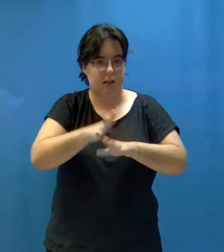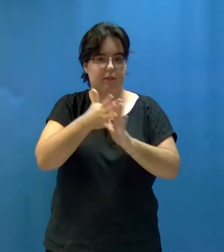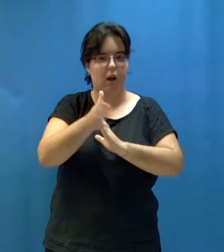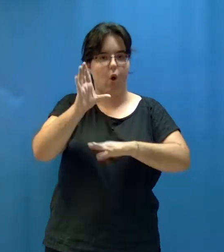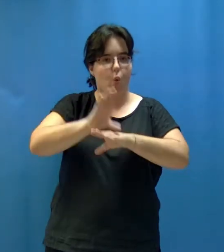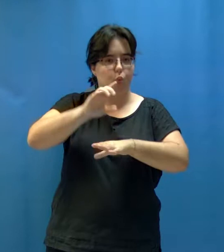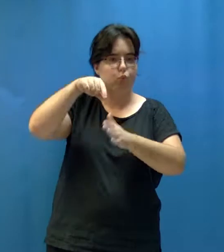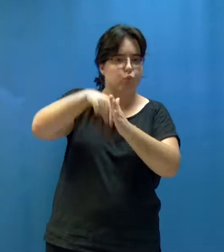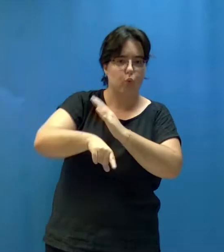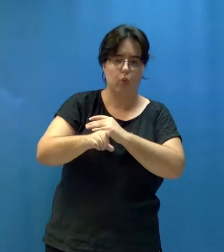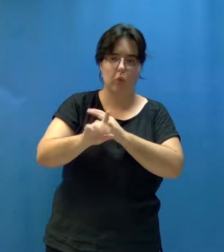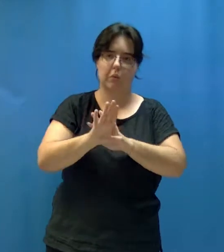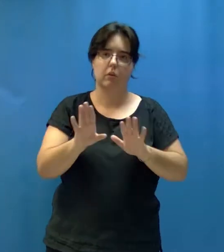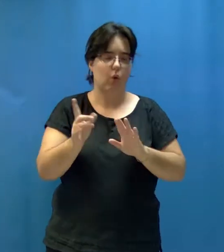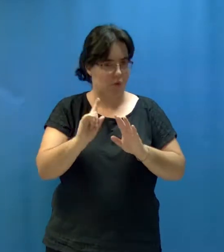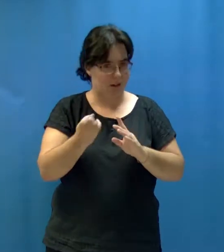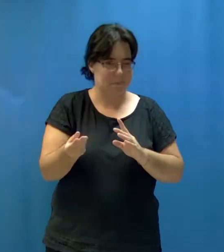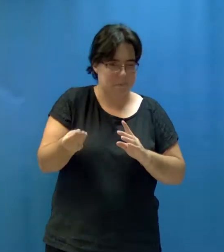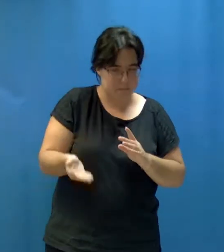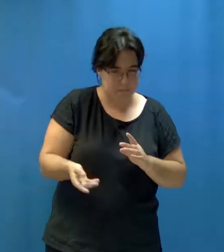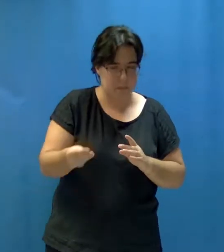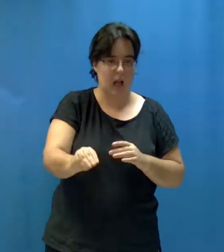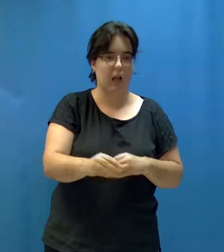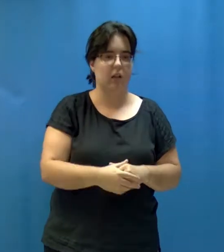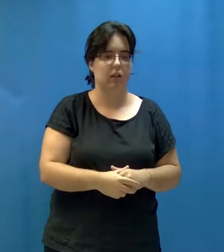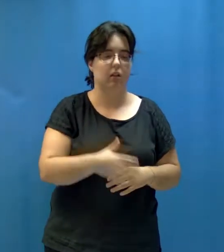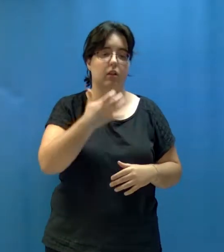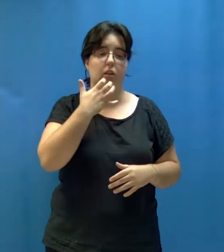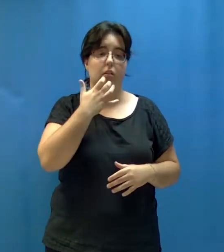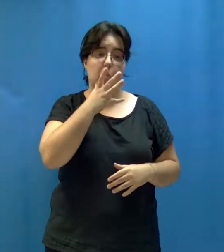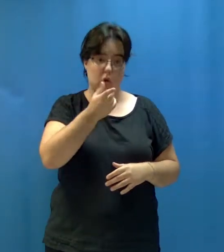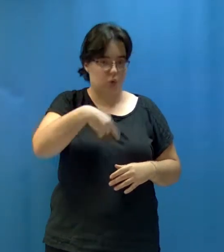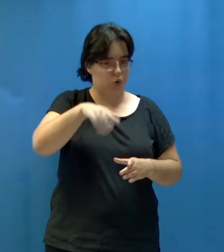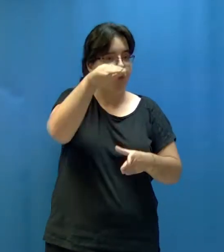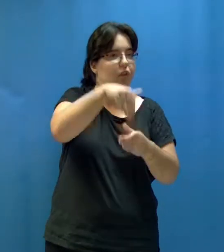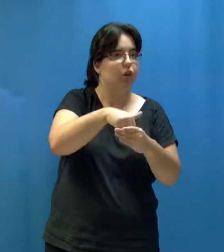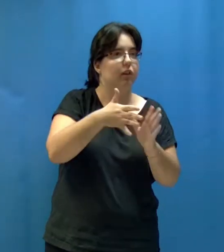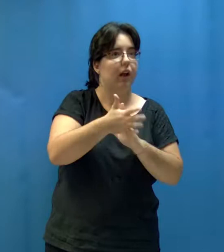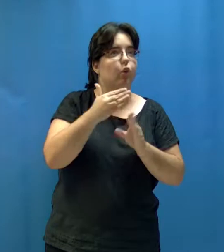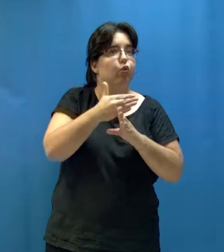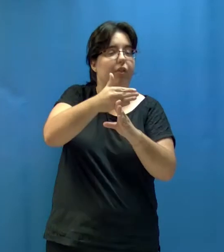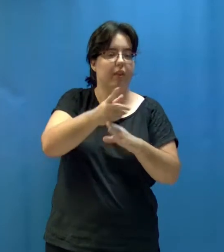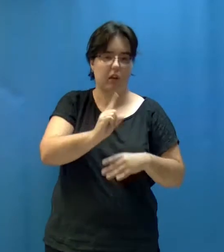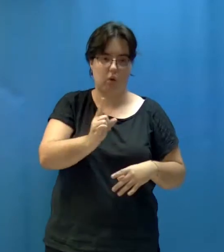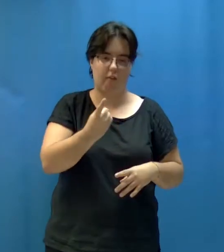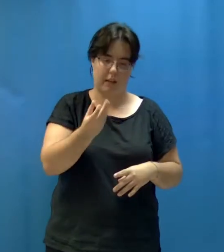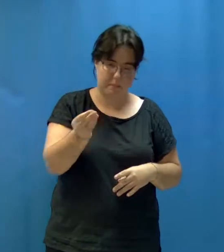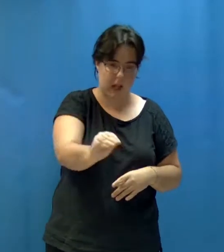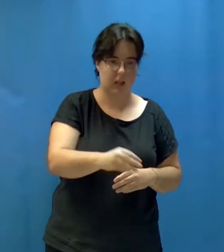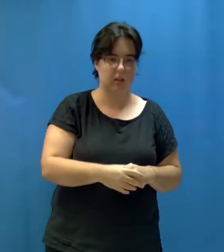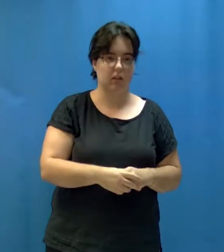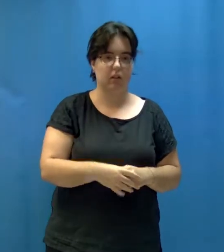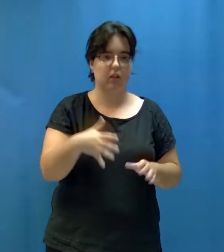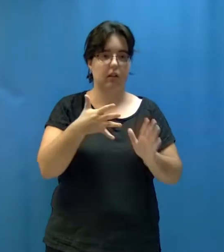es necessita més. Entenem, i així ho hem reflectit amb el nostre vot, que no és suficient. No és mentre una escola no